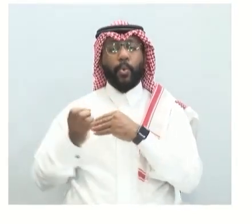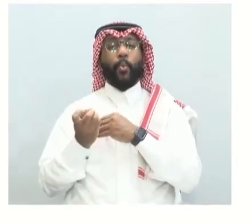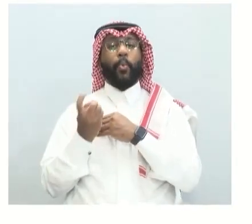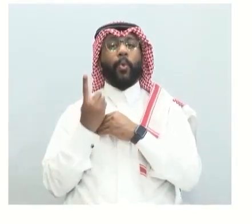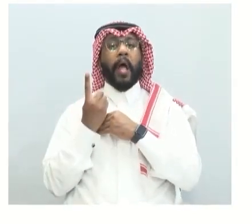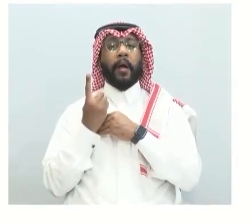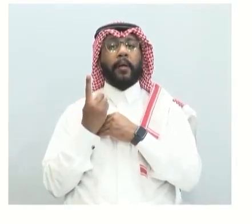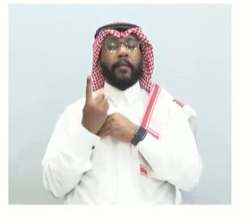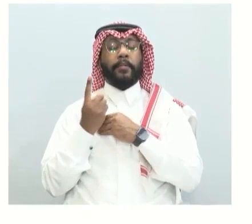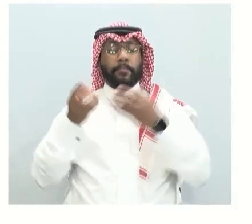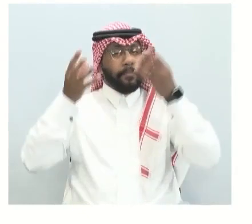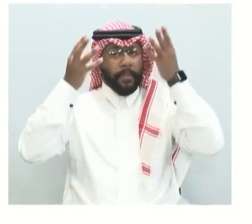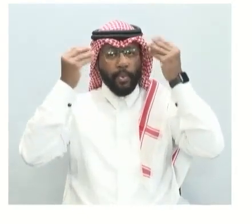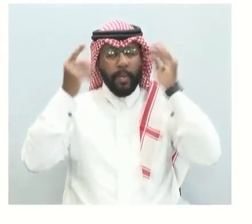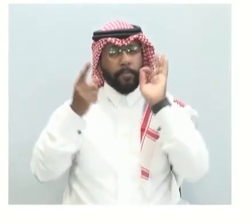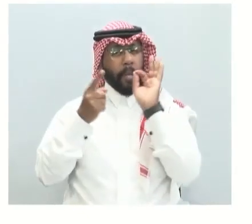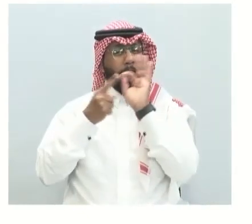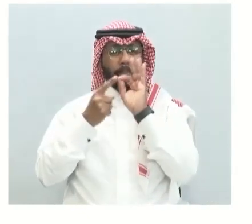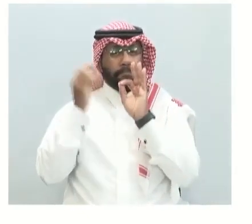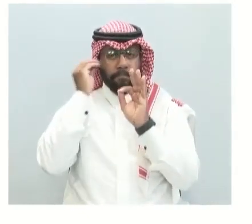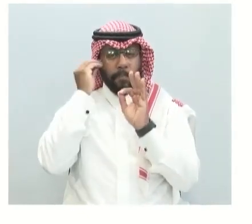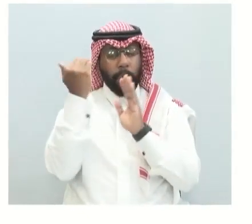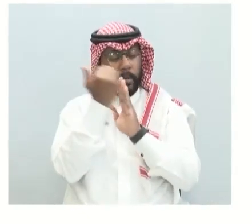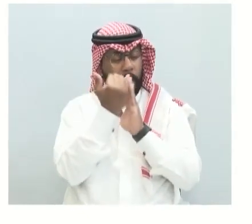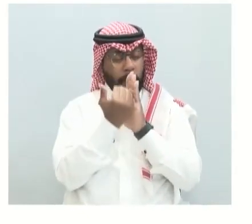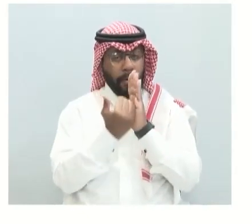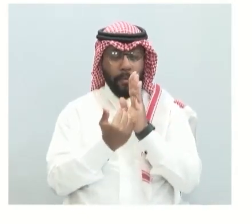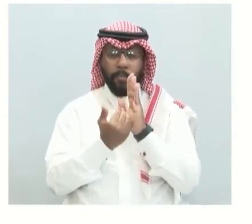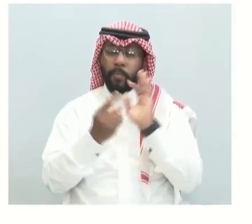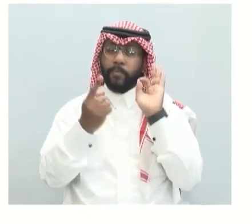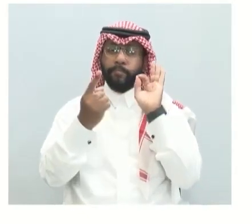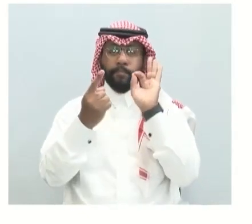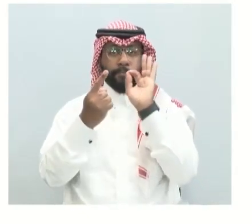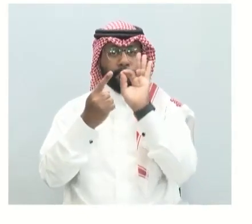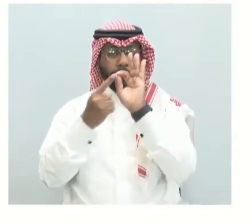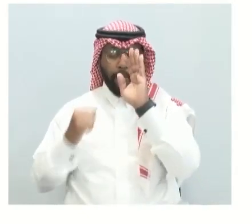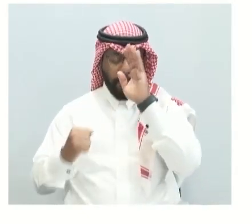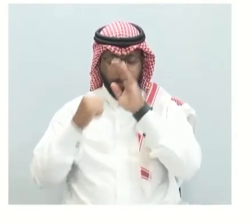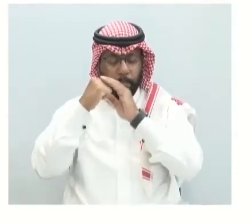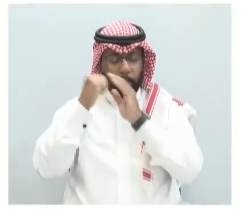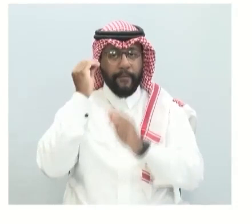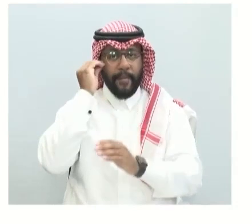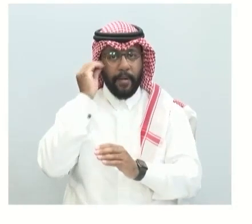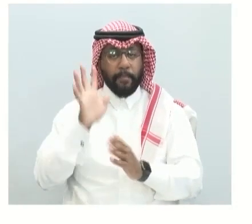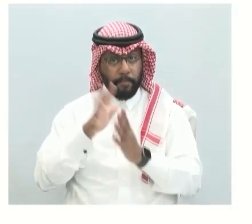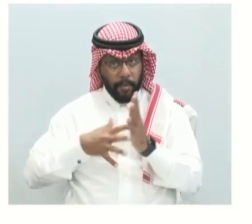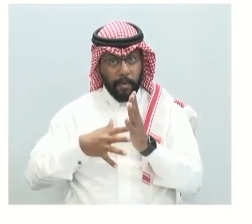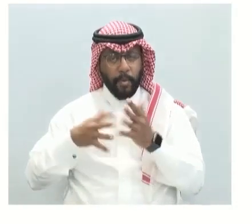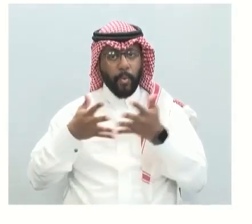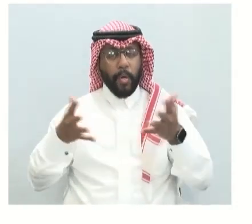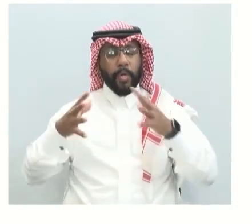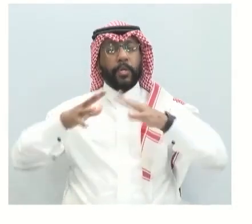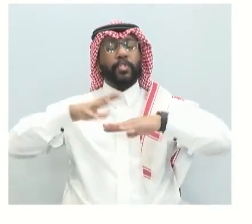ماذا تعلمنا في هذه الوحده تعلمنا وحققنا عده اهداف راينا كيف نقوم بالتمييز بين انواع